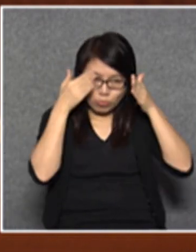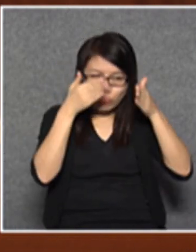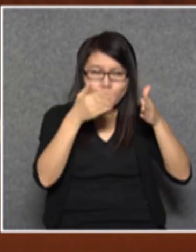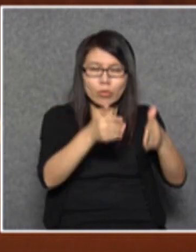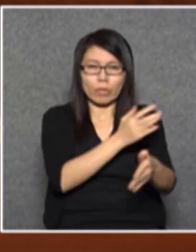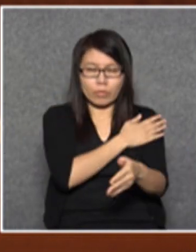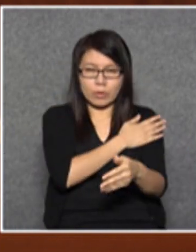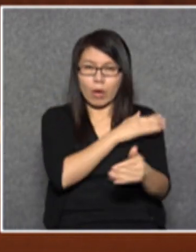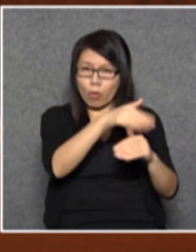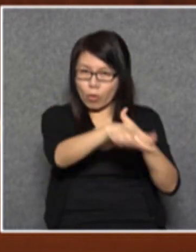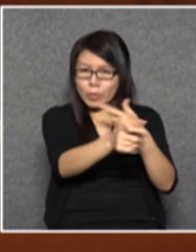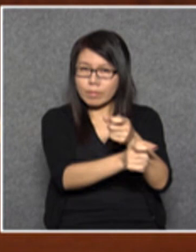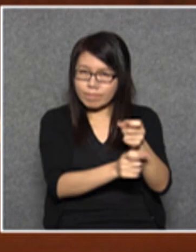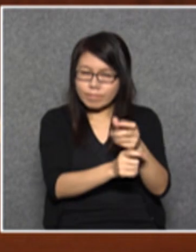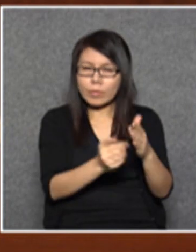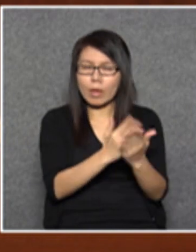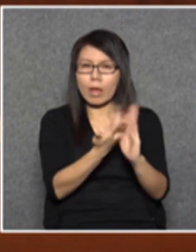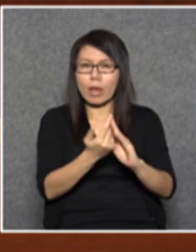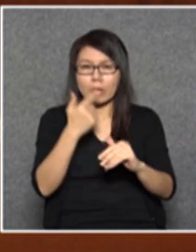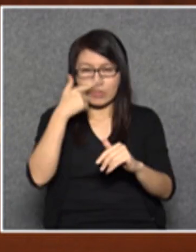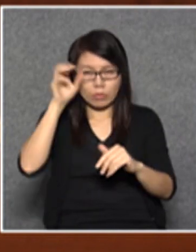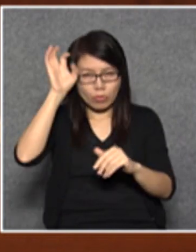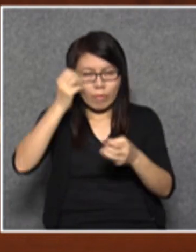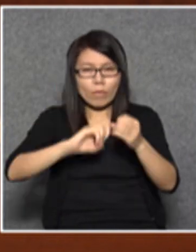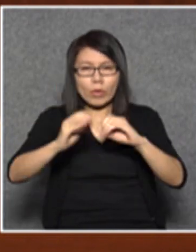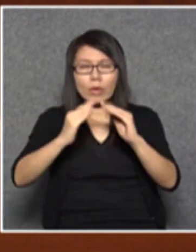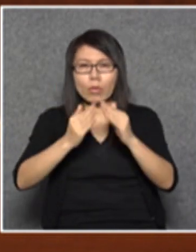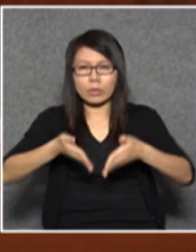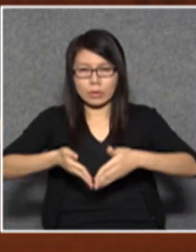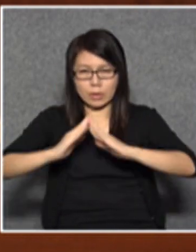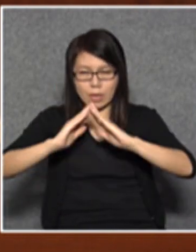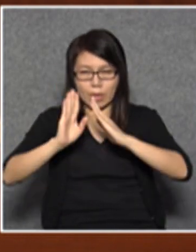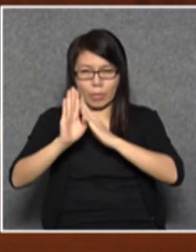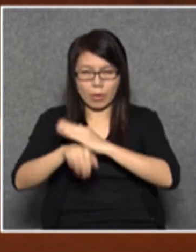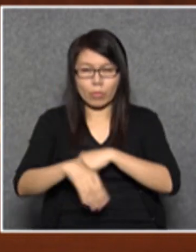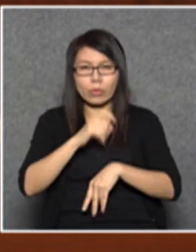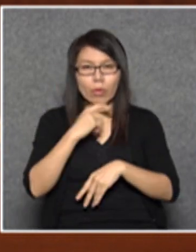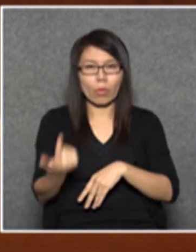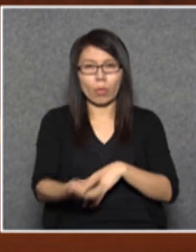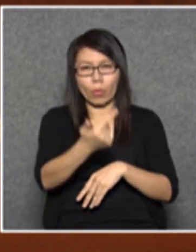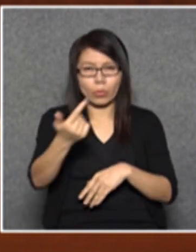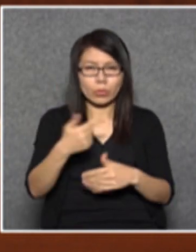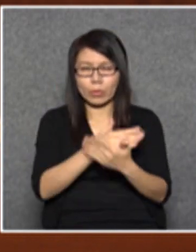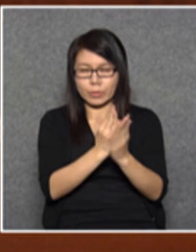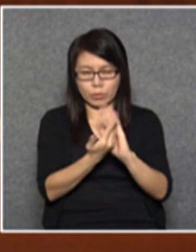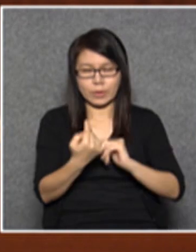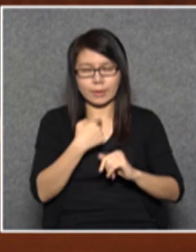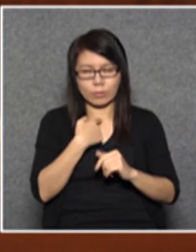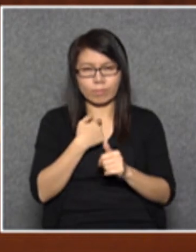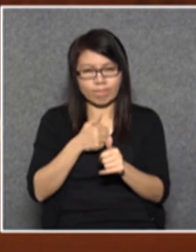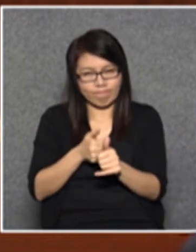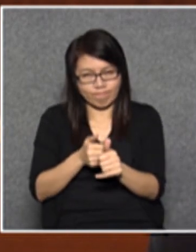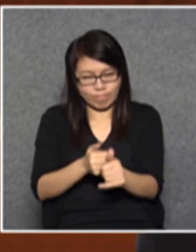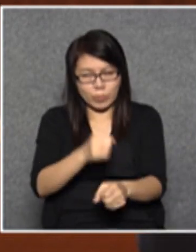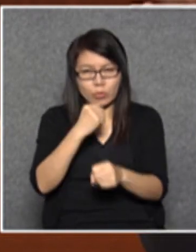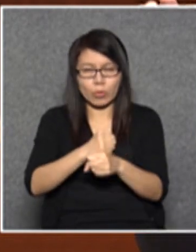工作。創新及科技局成立了之後，我們有很多方面的事情要去追，剛